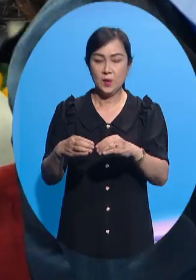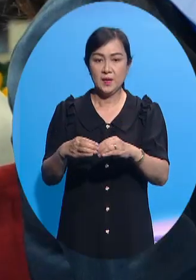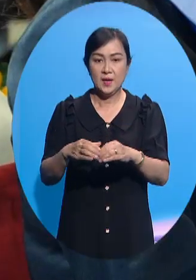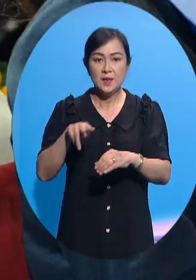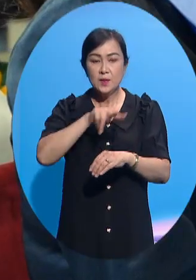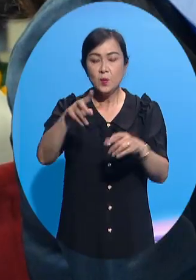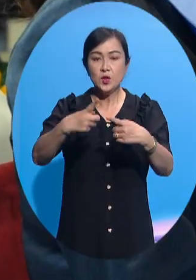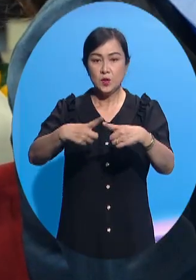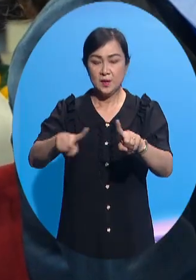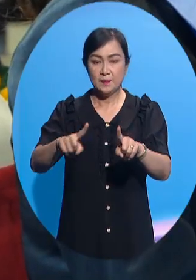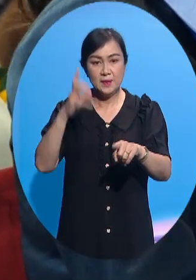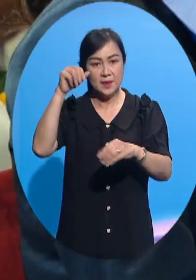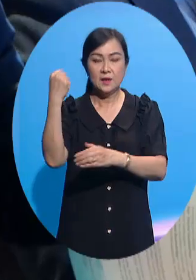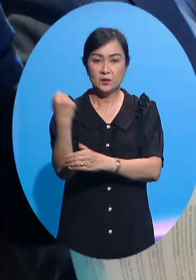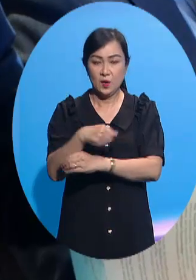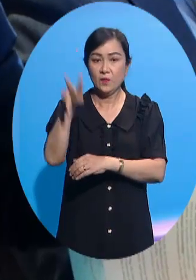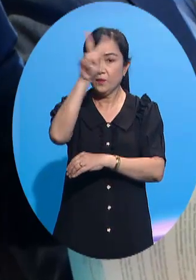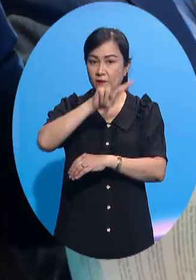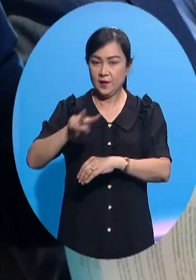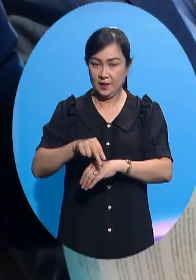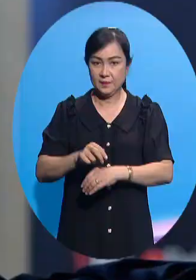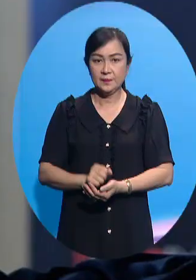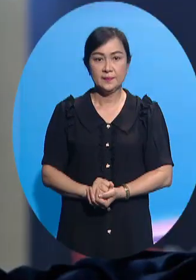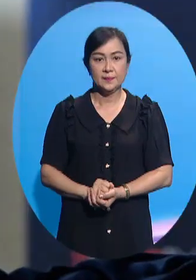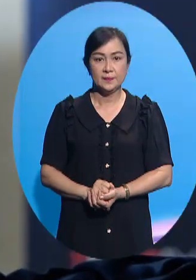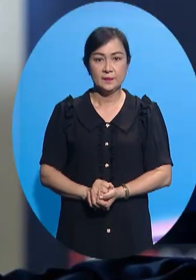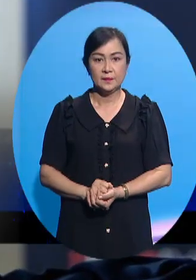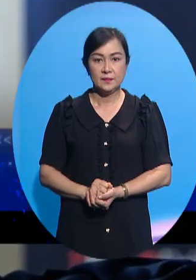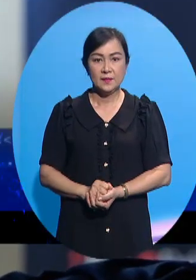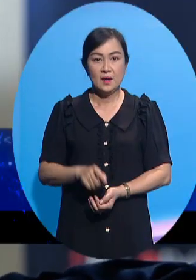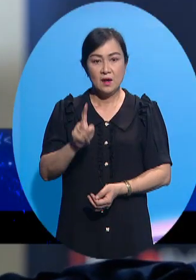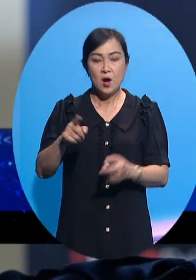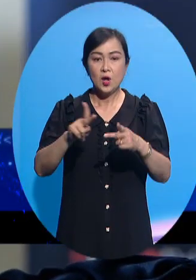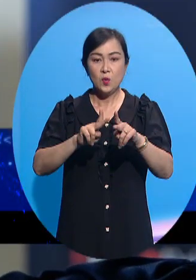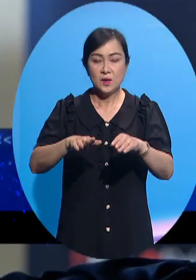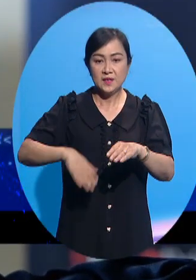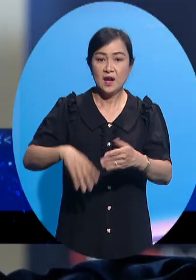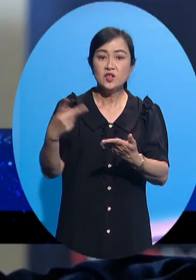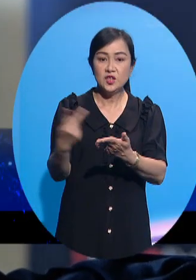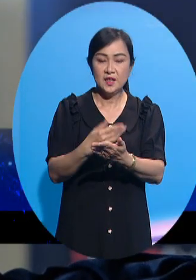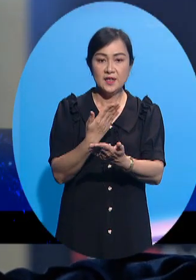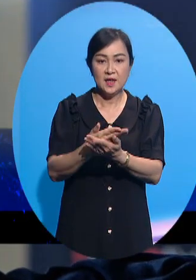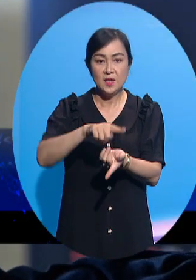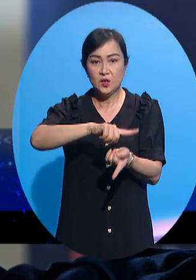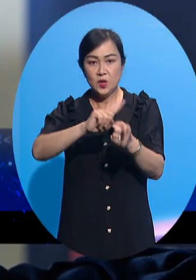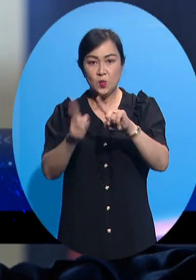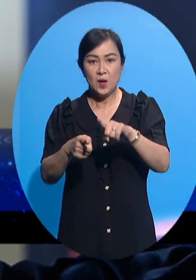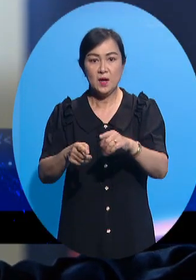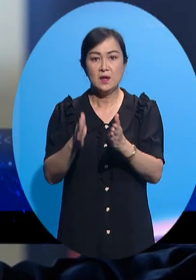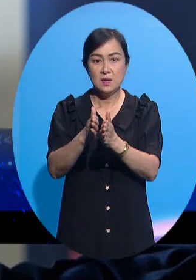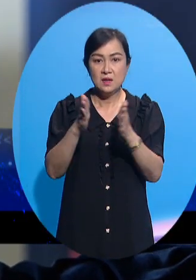tham quan doanh nghiệp và các dự án lớn của Việt Nam. Chúng tôi sẽ có những cái kế hoạch sau sự kiện để nó chuyển hóa những